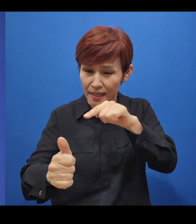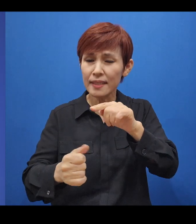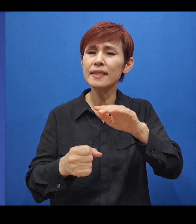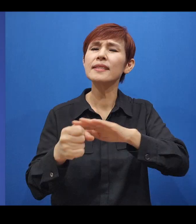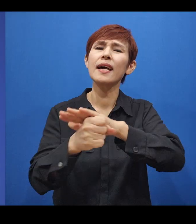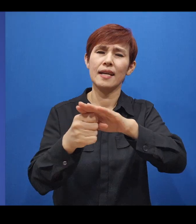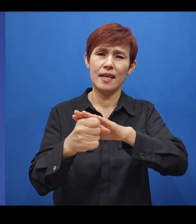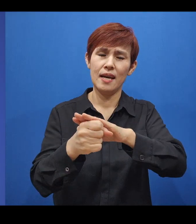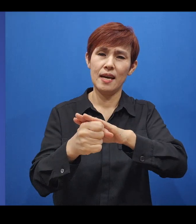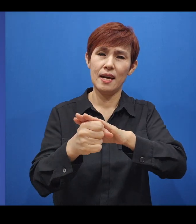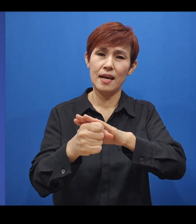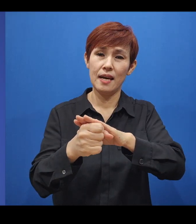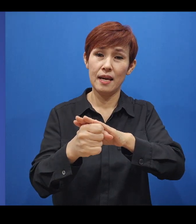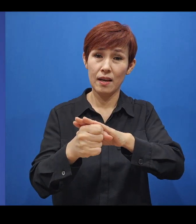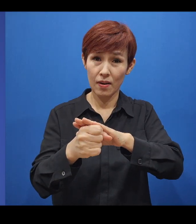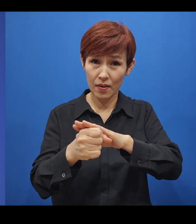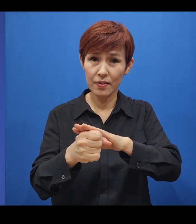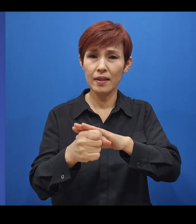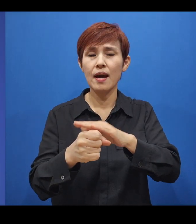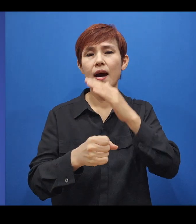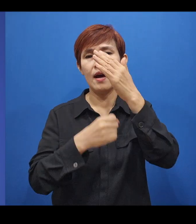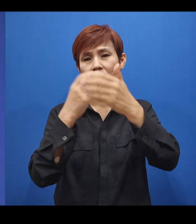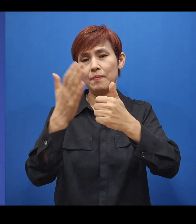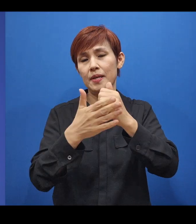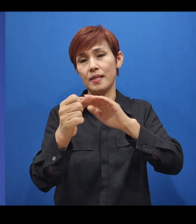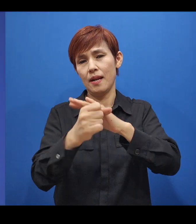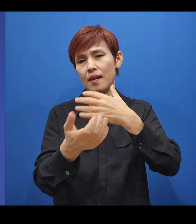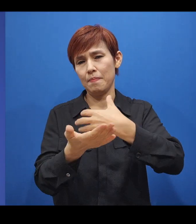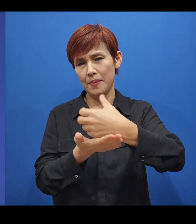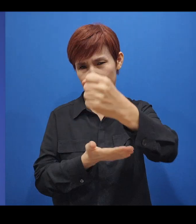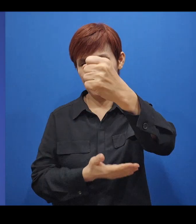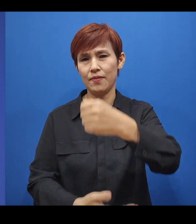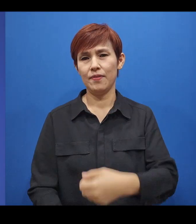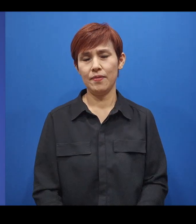사랑을 마음 열고 받는 거죠.